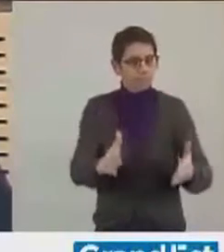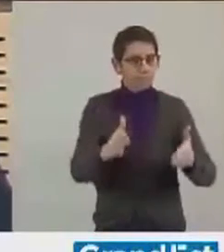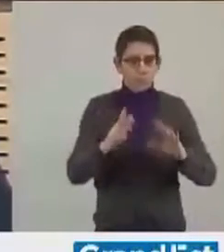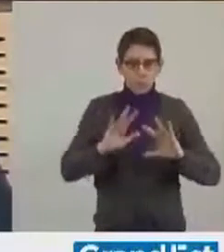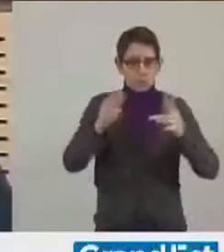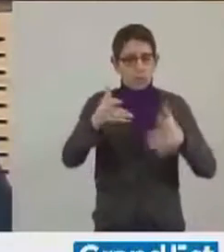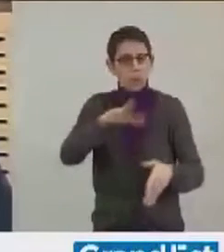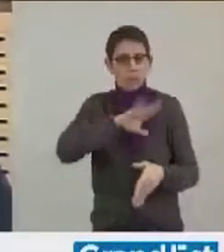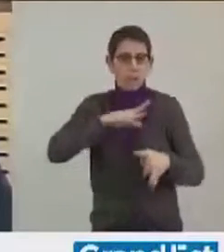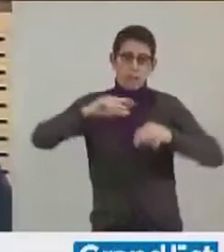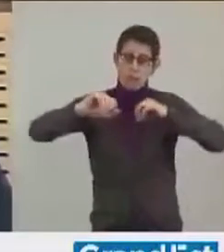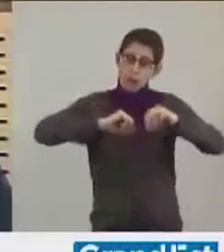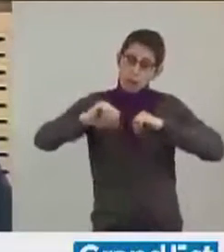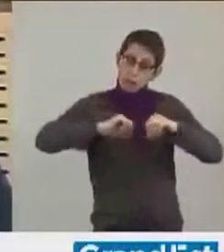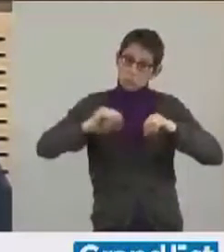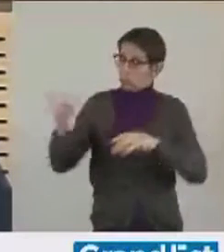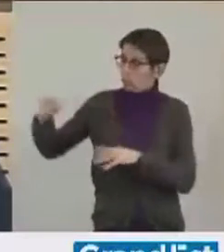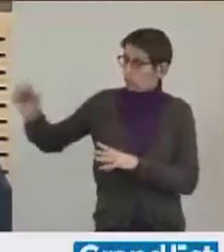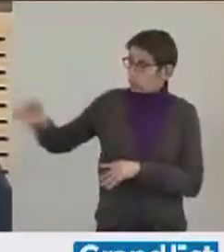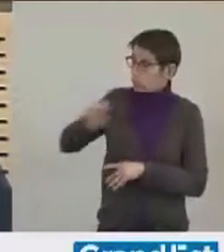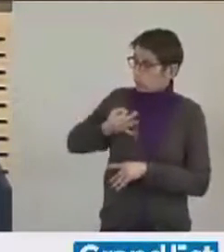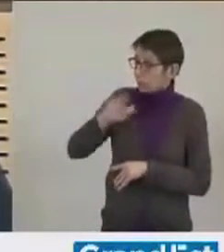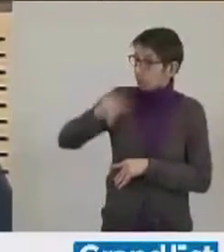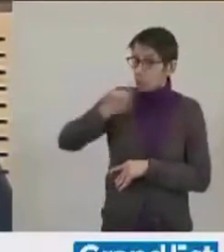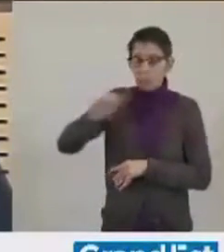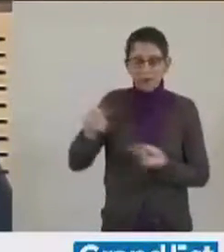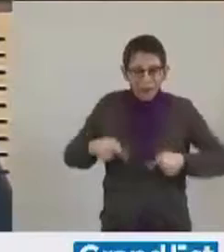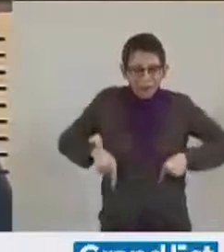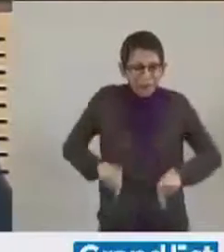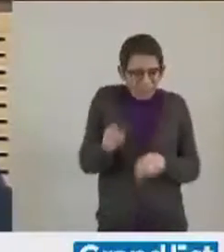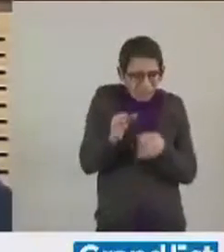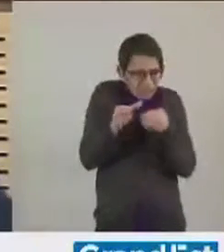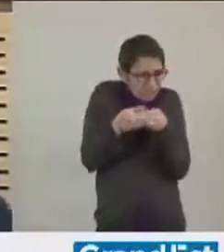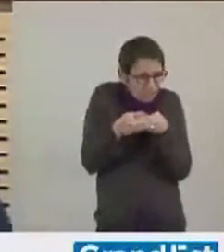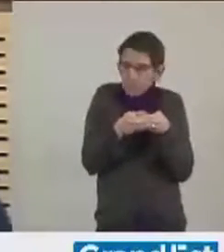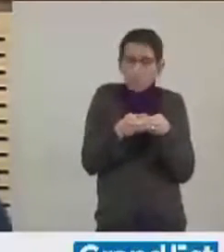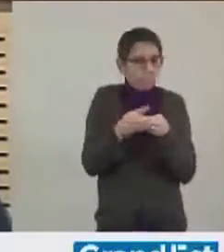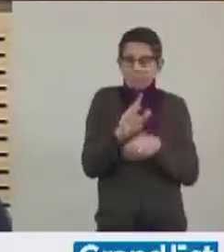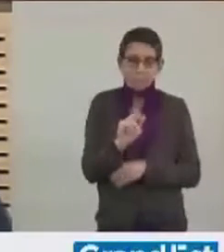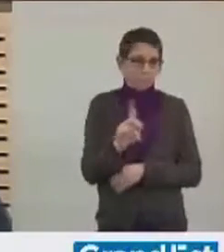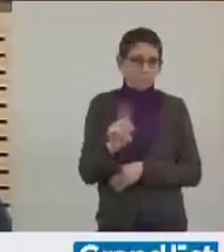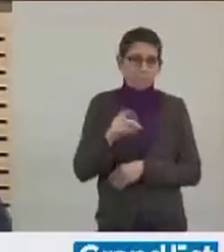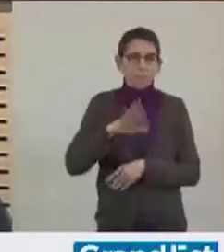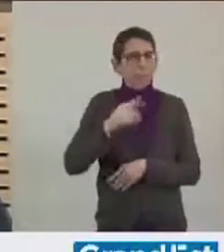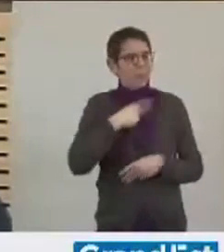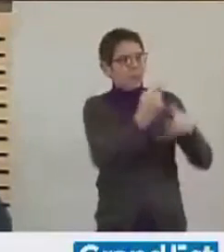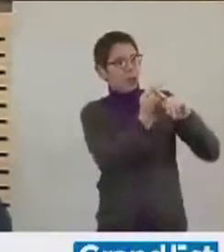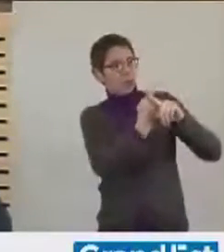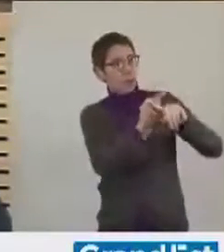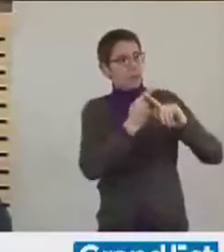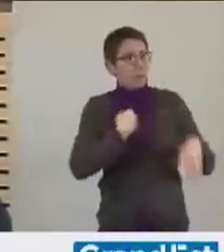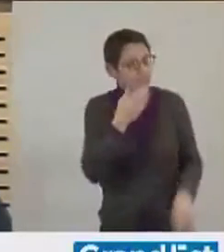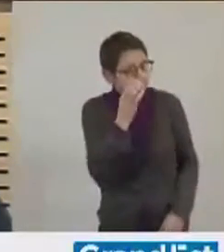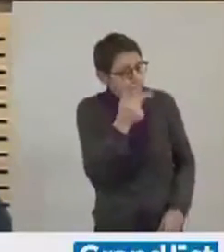notre action. Et vous le disiez, nous ne sommes pas un mini-État. Sauf que dans vos arguments, je n'entends que politique européenne et